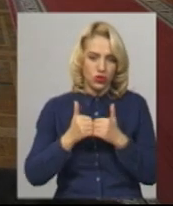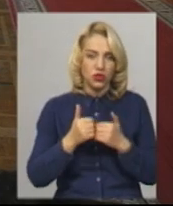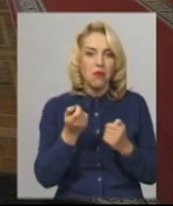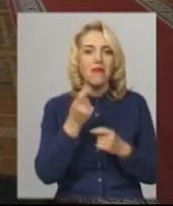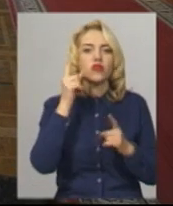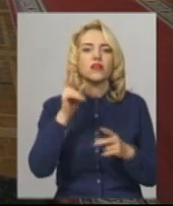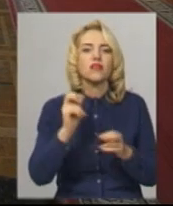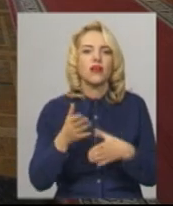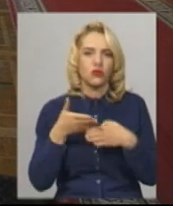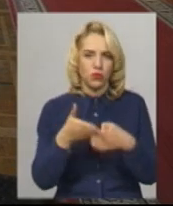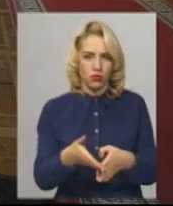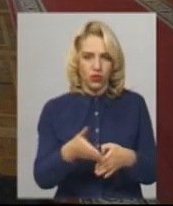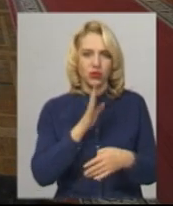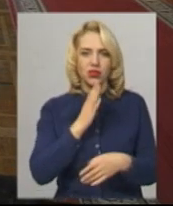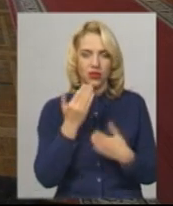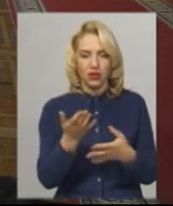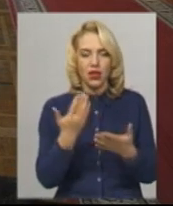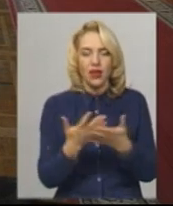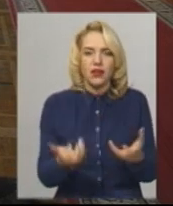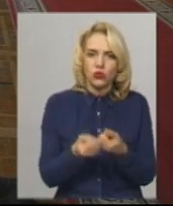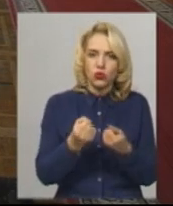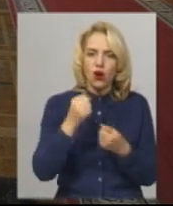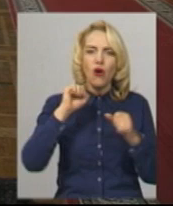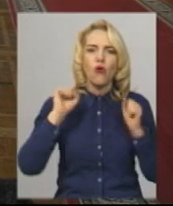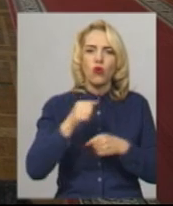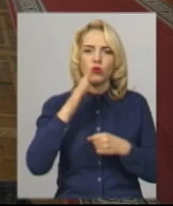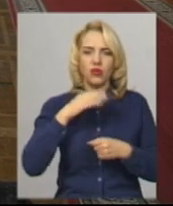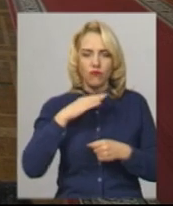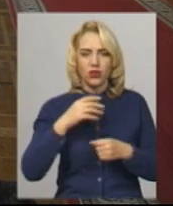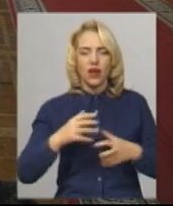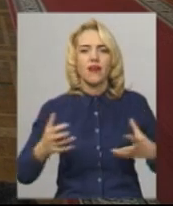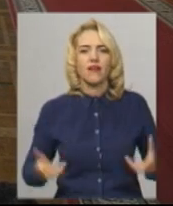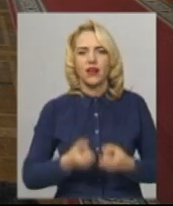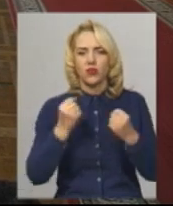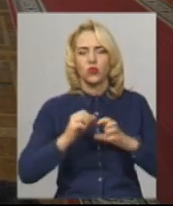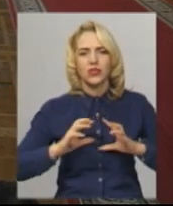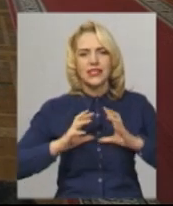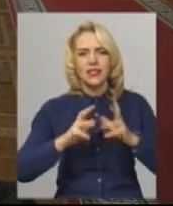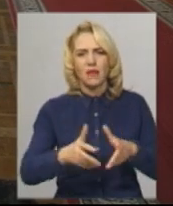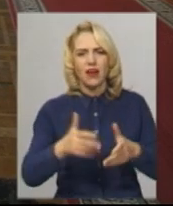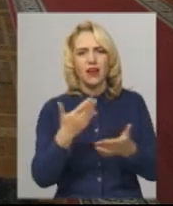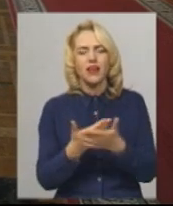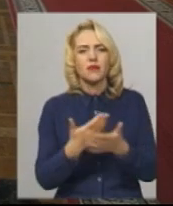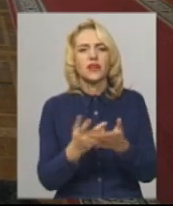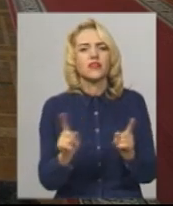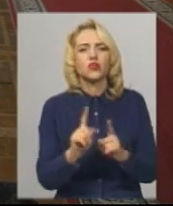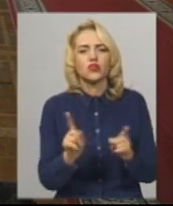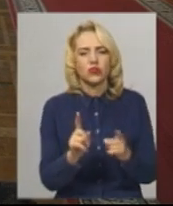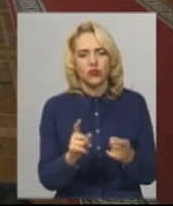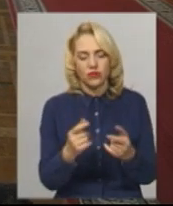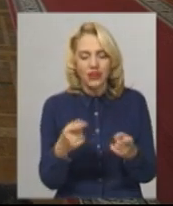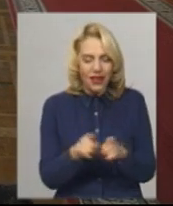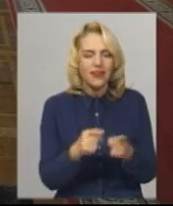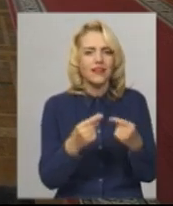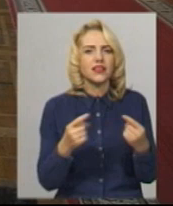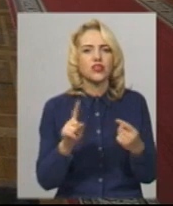знає, як їй допомогти. Її рятує холодна вода, її рятує земля, її рятують якісь такі речі, які для звичайної людини, яка